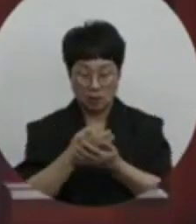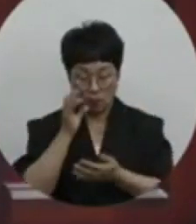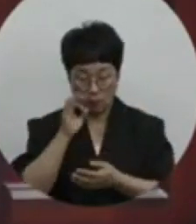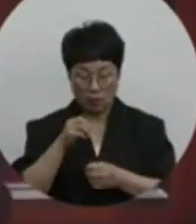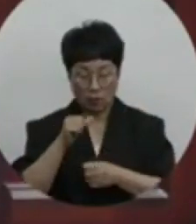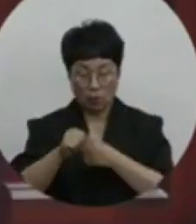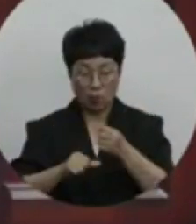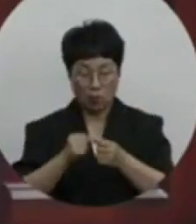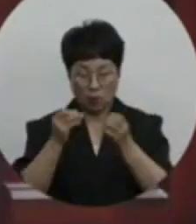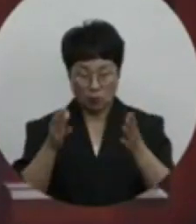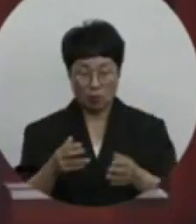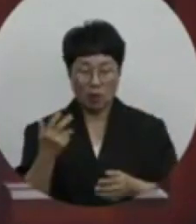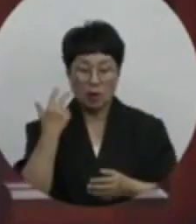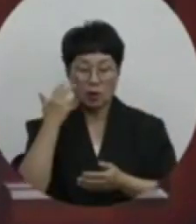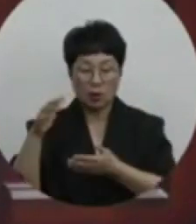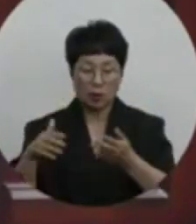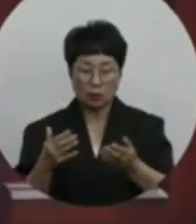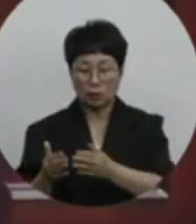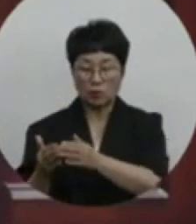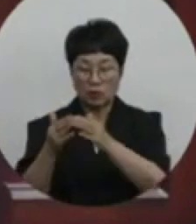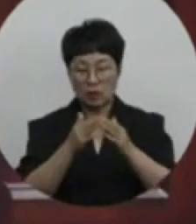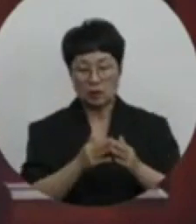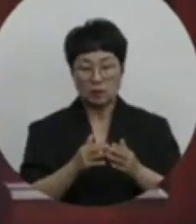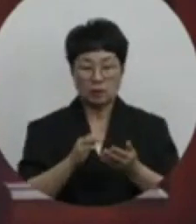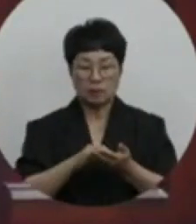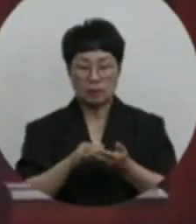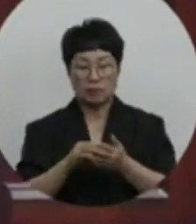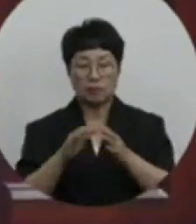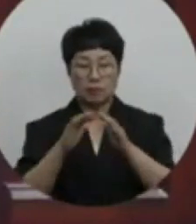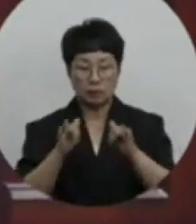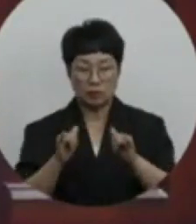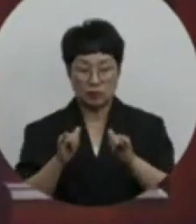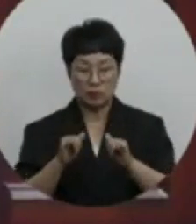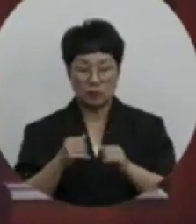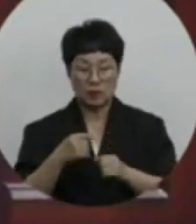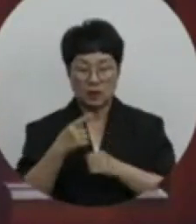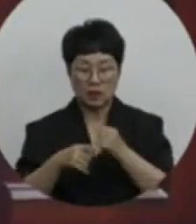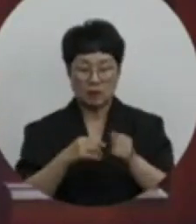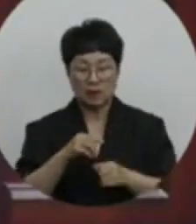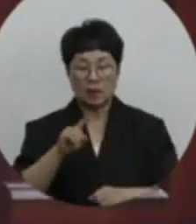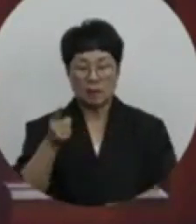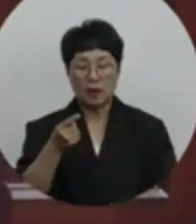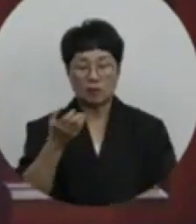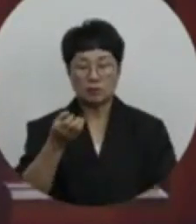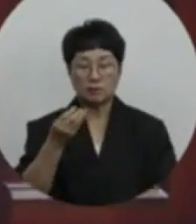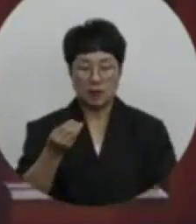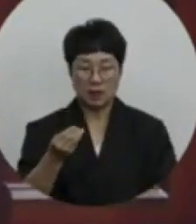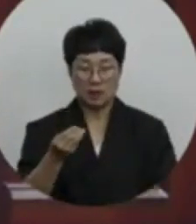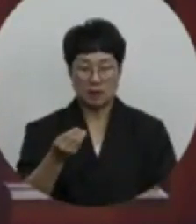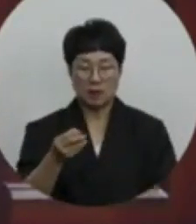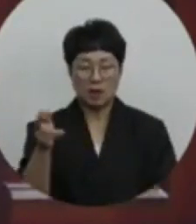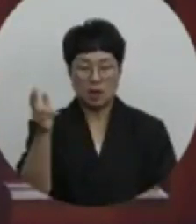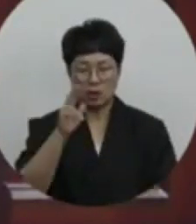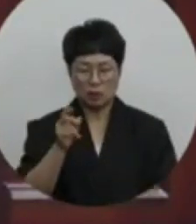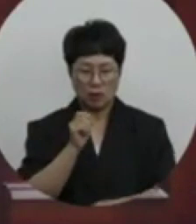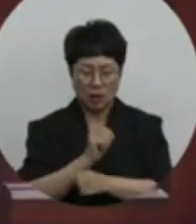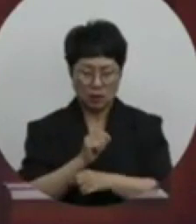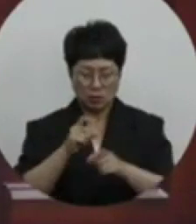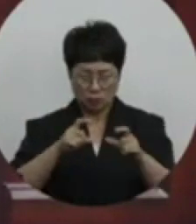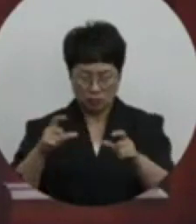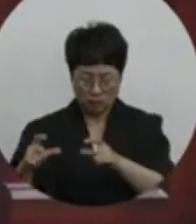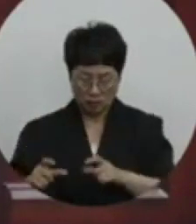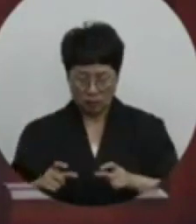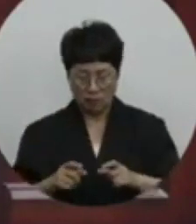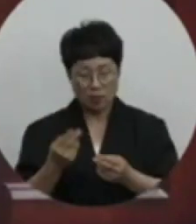5년간 경기도 전입 인구수는 매년 평균 190만 명이며 이는 전국 행정구역별